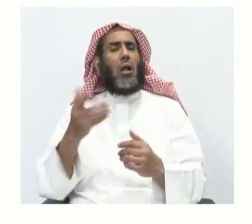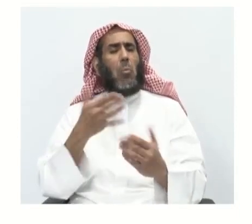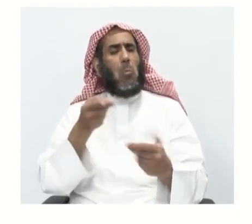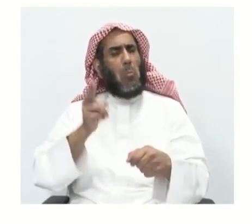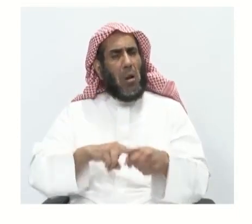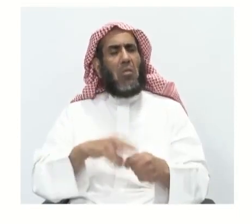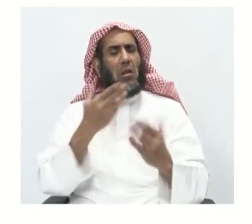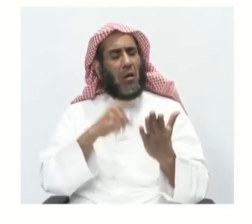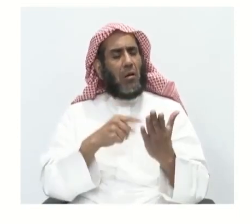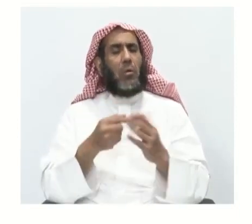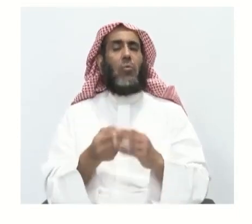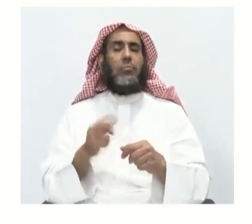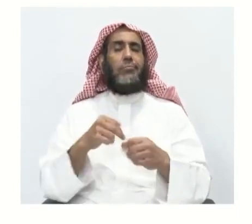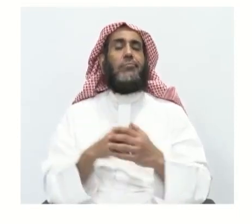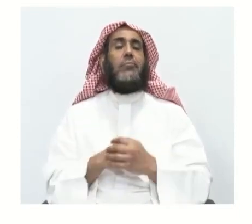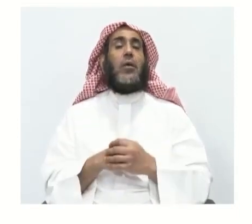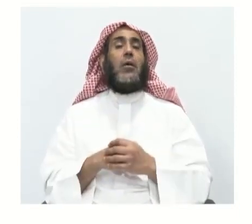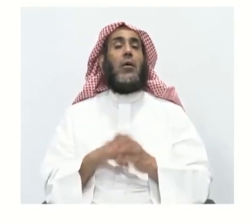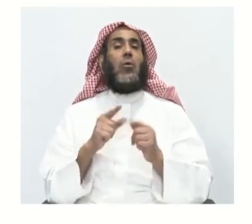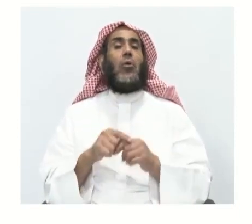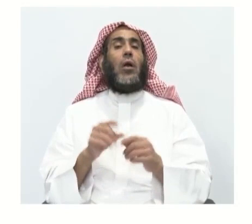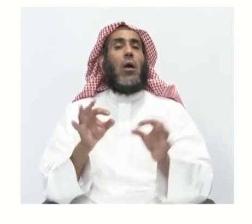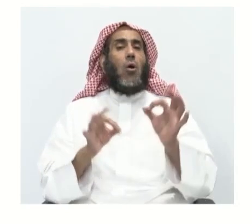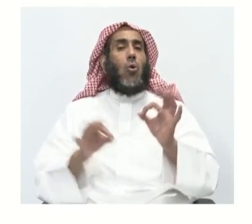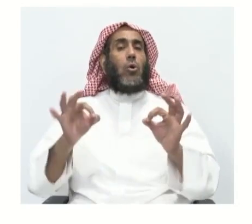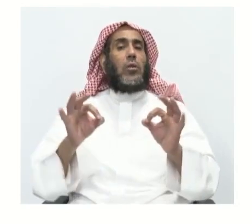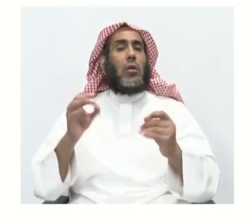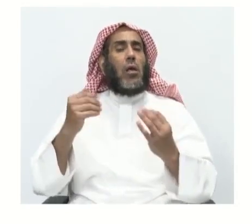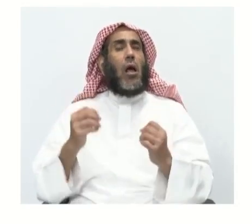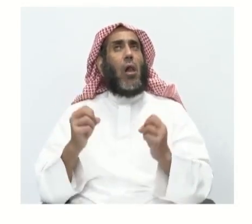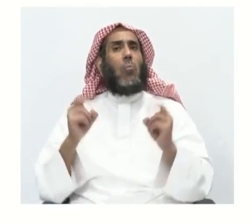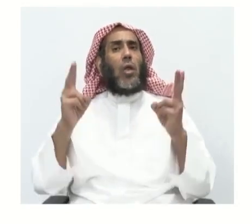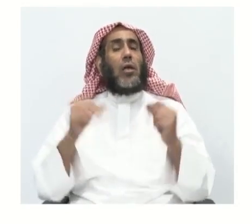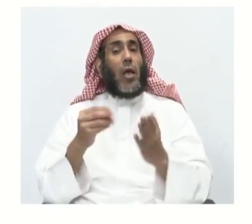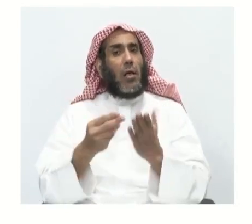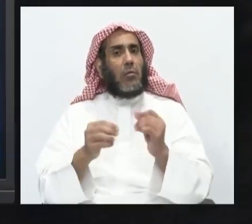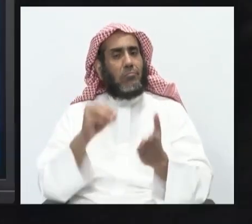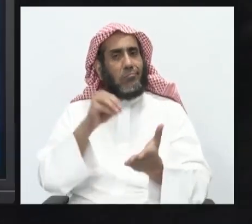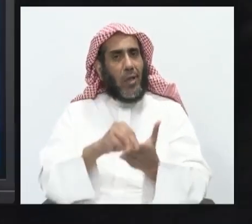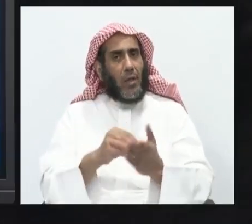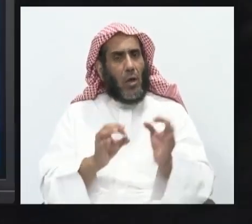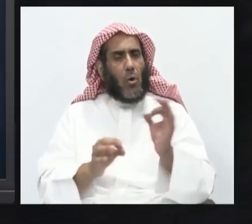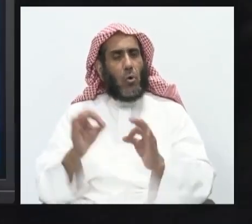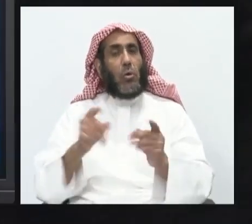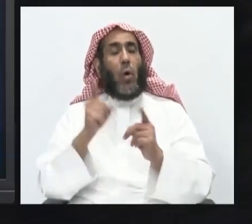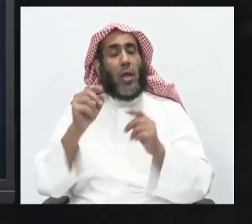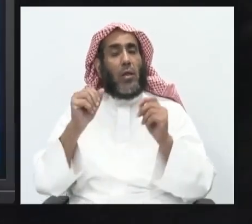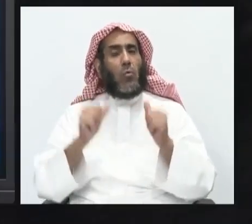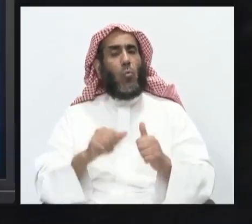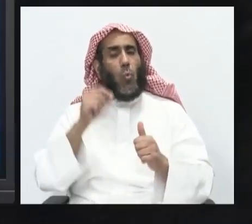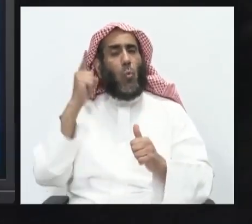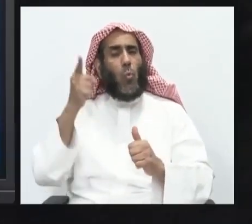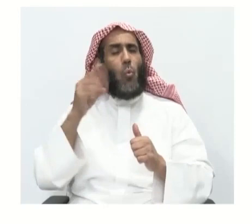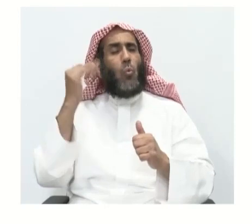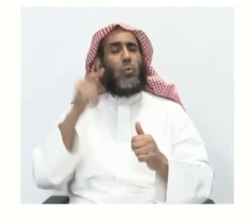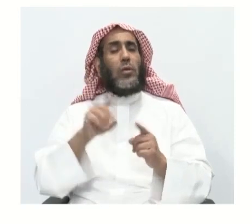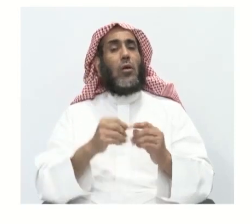مره اخرى هنا خطتي المقترحه هنا تضع لك لتضع لك خطه وايضا لتضعي لك خطه مقترحه